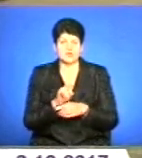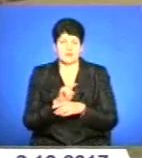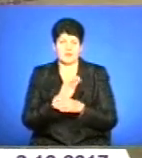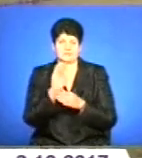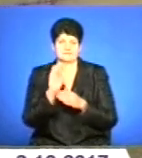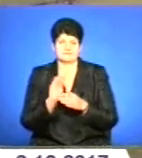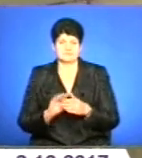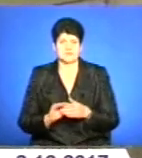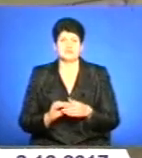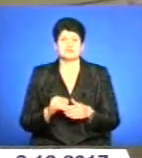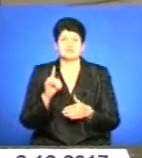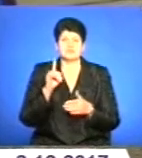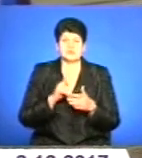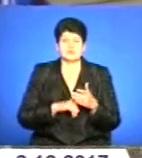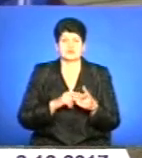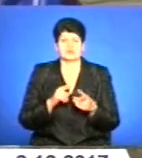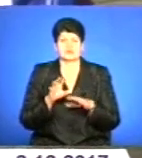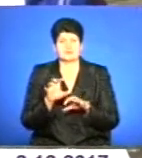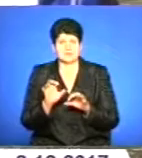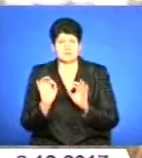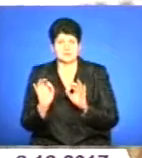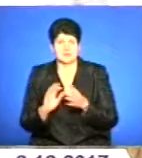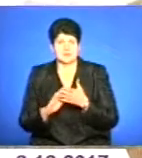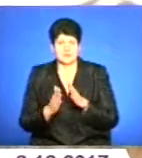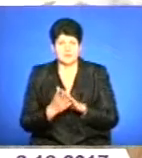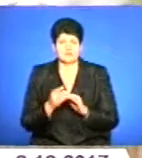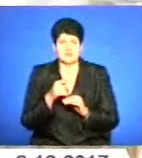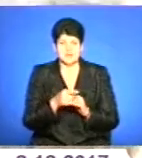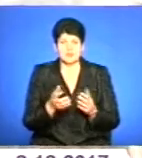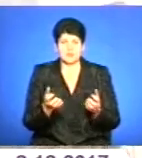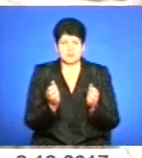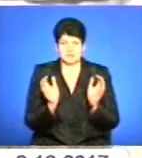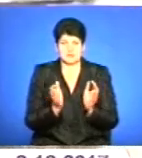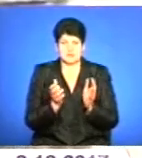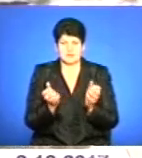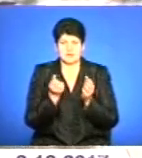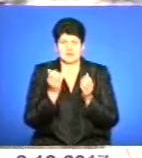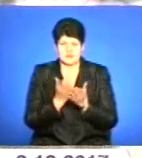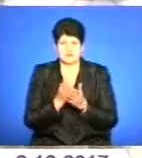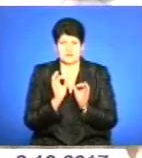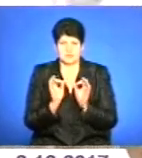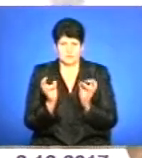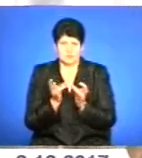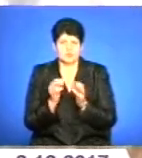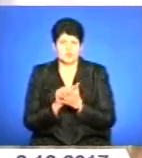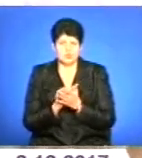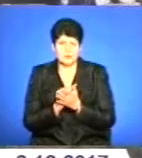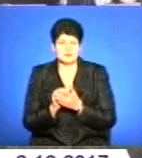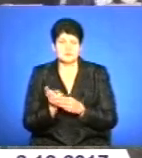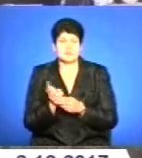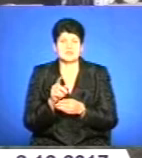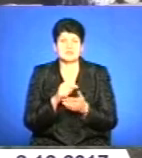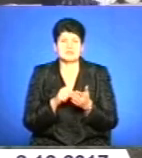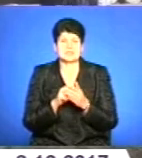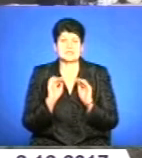Аби переконатися, що тварини перебувають у належних умовах і на їх отримання є усі необхідні документи, ми завітали на міський